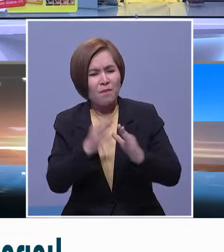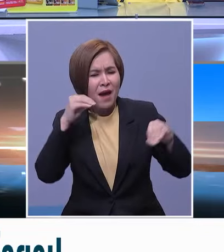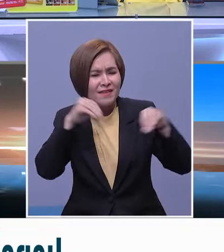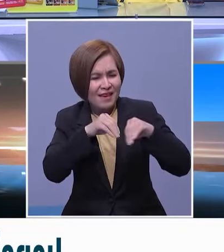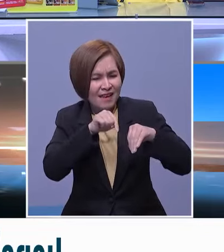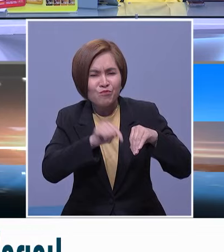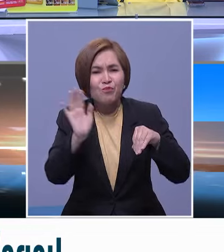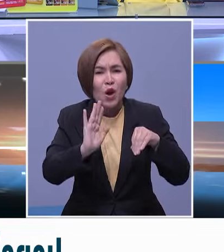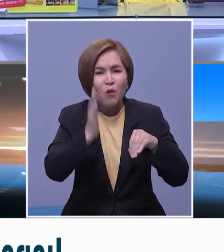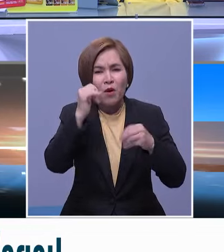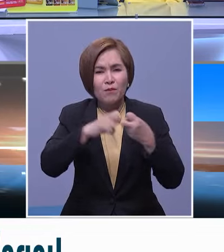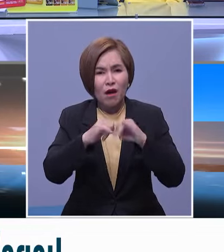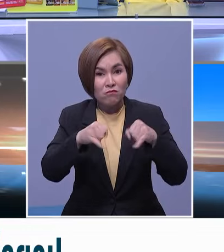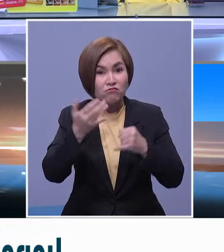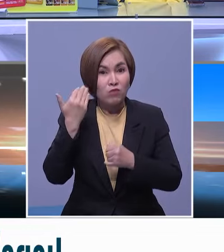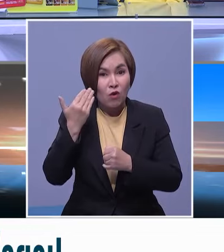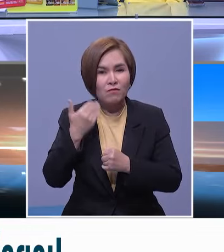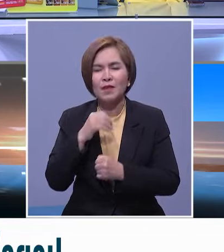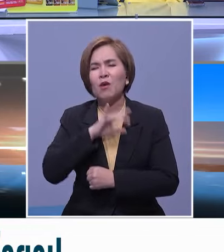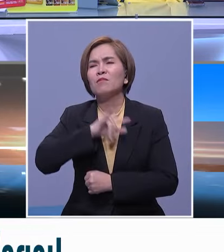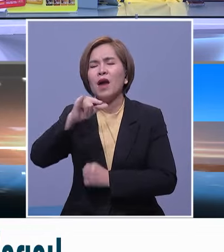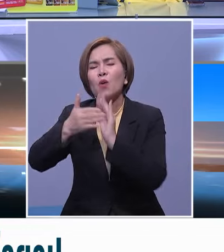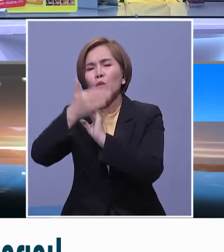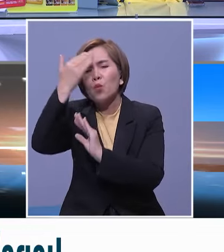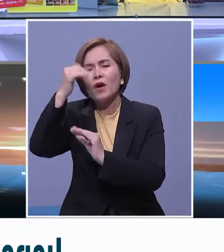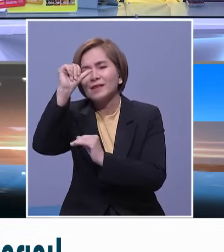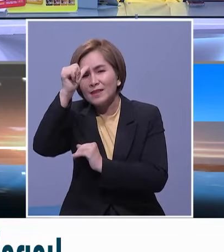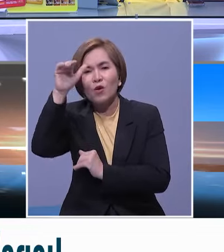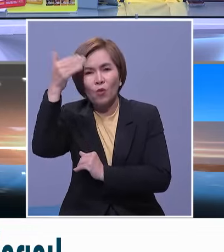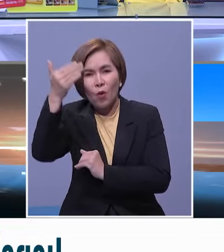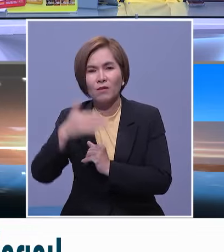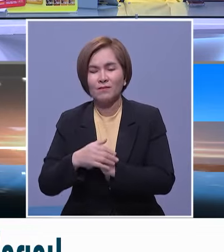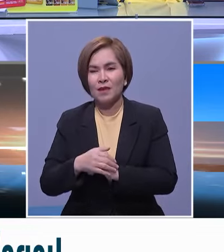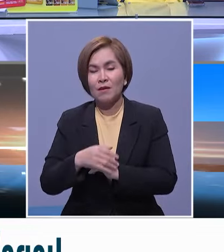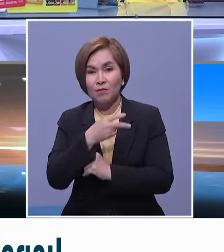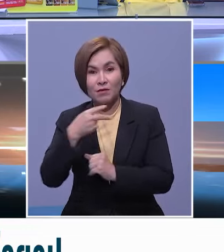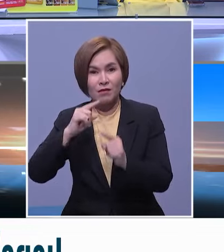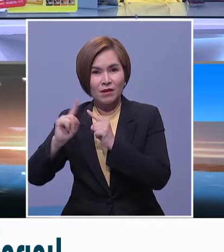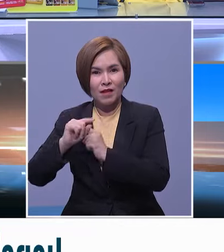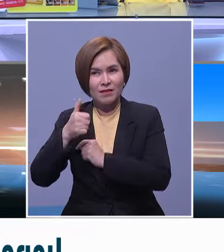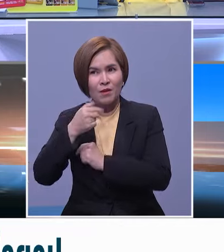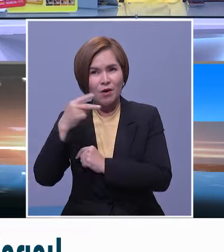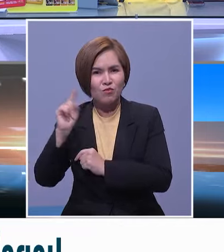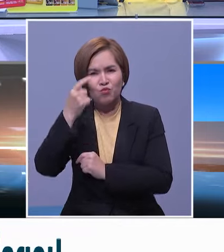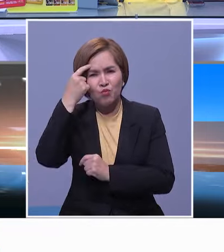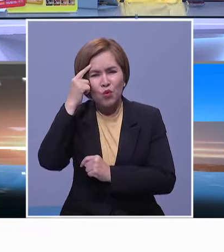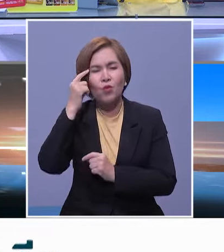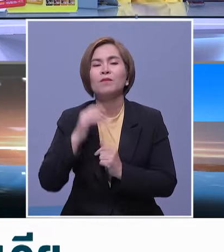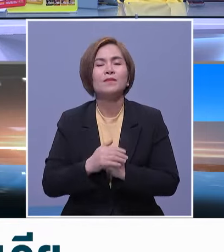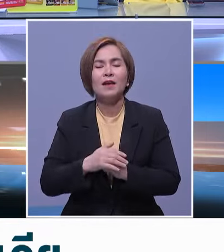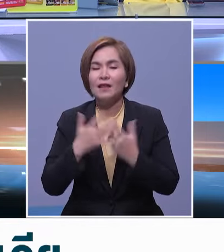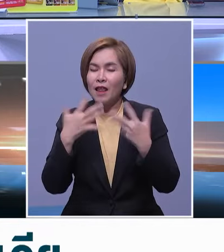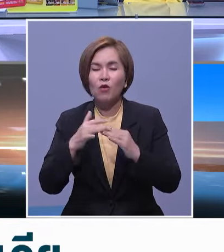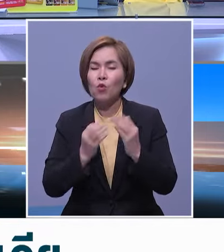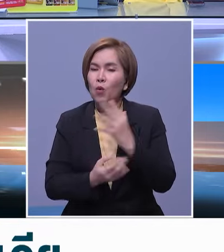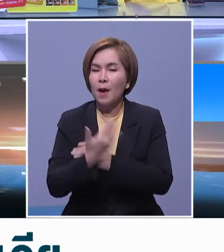ไหมที่เป็นปัญหามาก่อนหน้านี้ใช่ไหมแต่ท่านบอกไปอินเดียนี ่ขอไปเมืองนอกก่อนไปเอาด้านภาษาไม่รู้จะได้ภาษาอะไรกลับมานะแล้วก็บอกว่าเดี๋ยวอาจจ